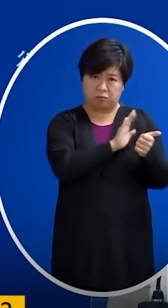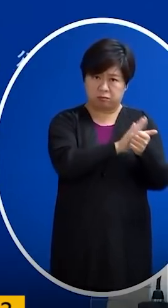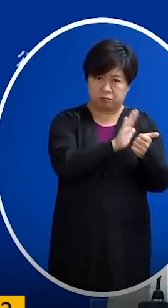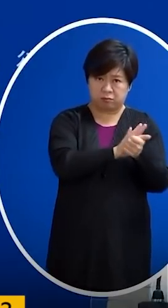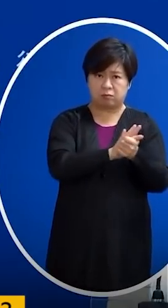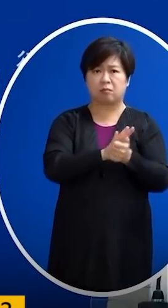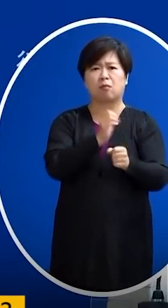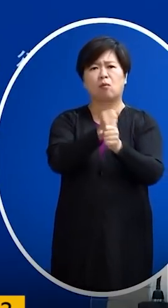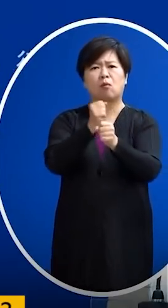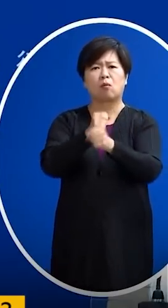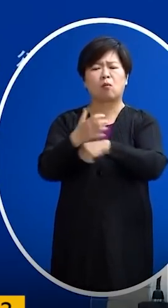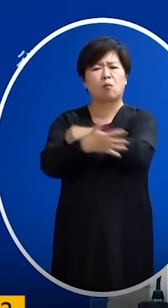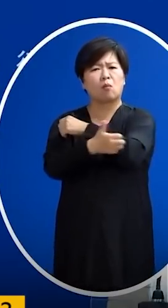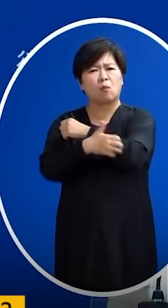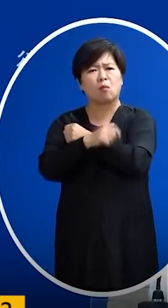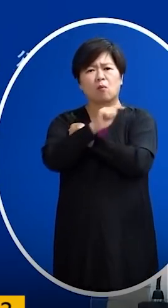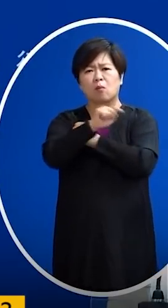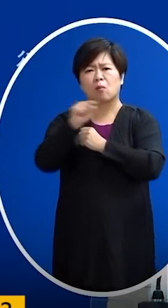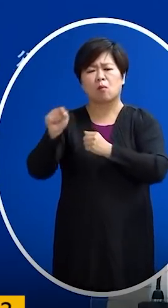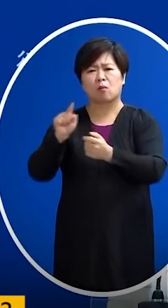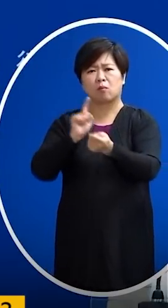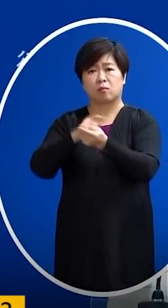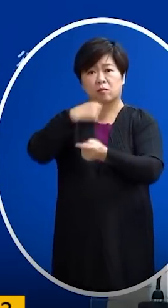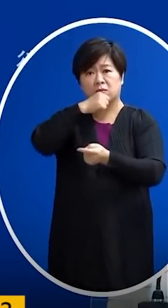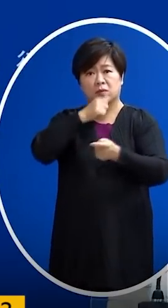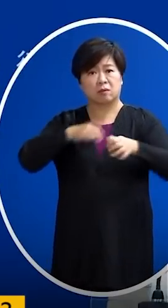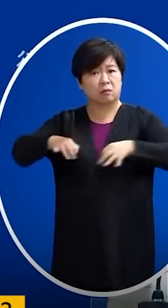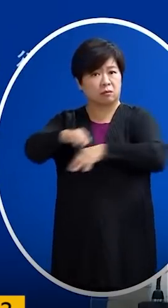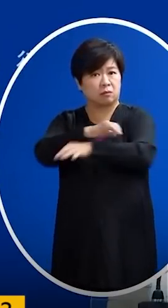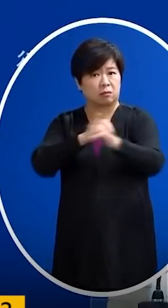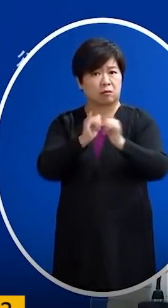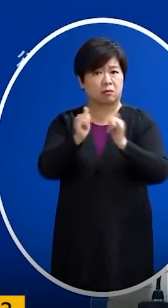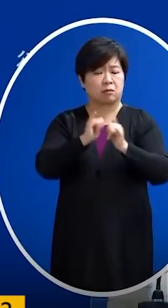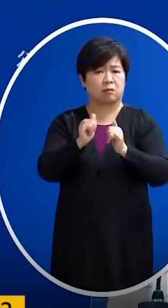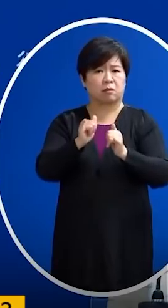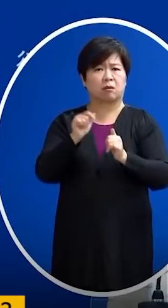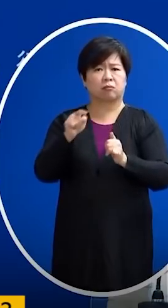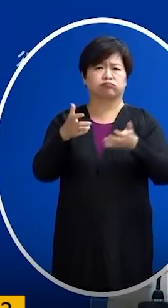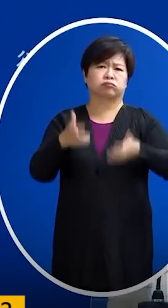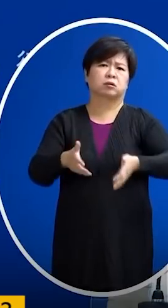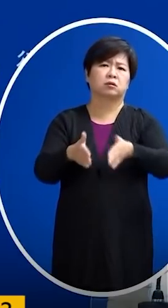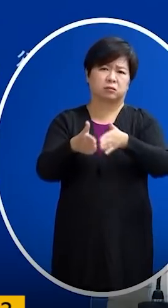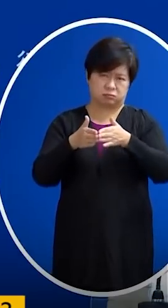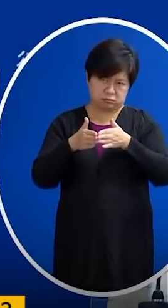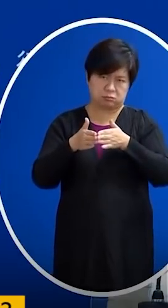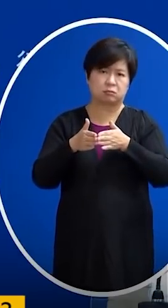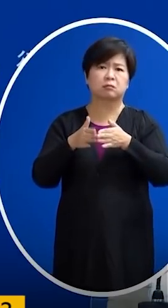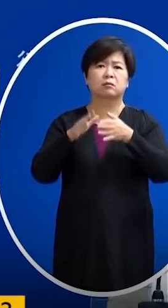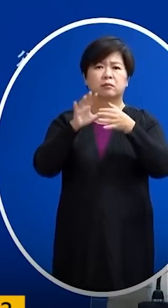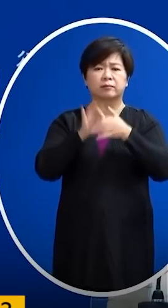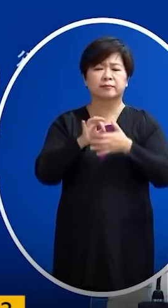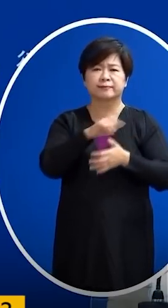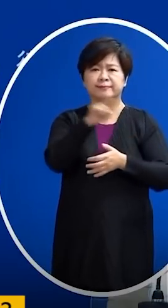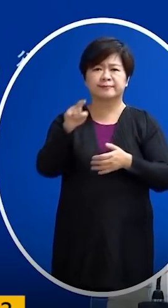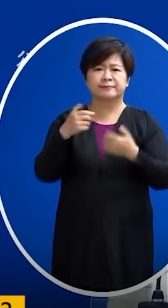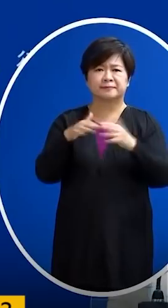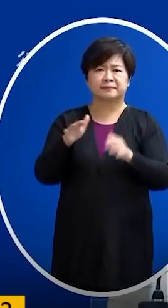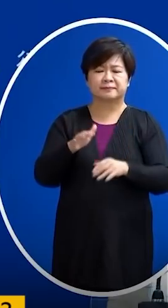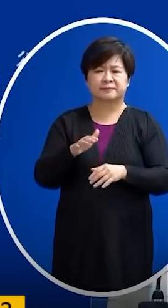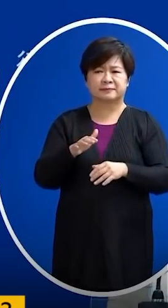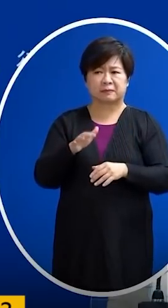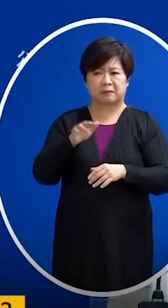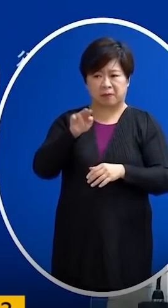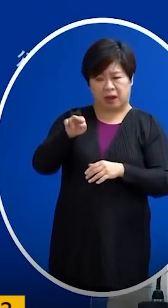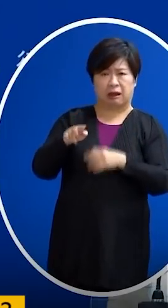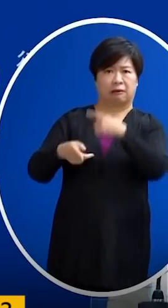对于我们国内经济或者是社会的这个照顾也是相当重要的一环啊，所以大家也不要只看到这个确